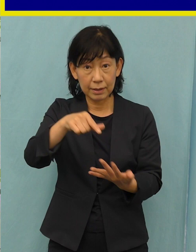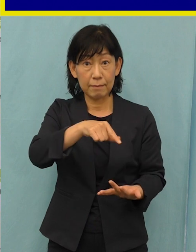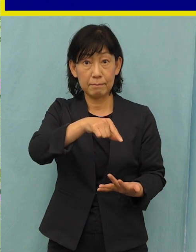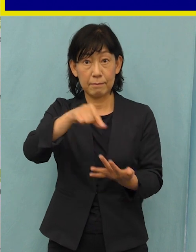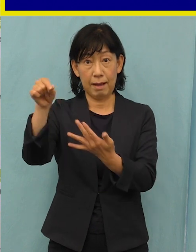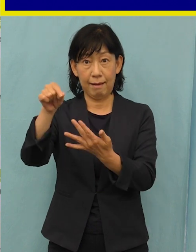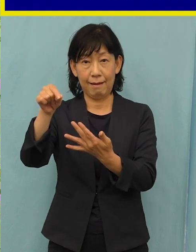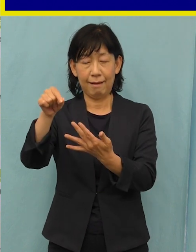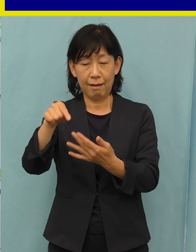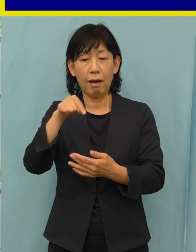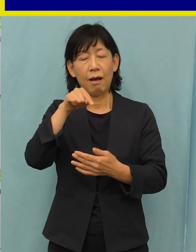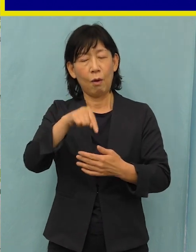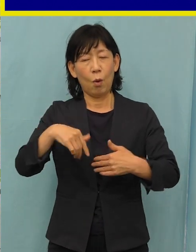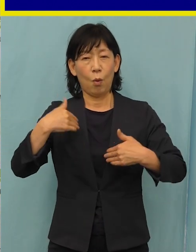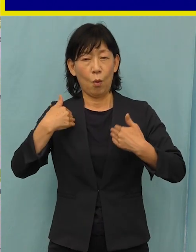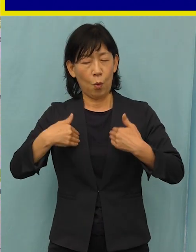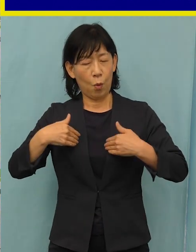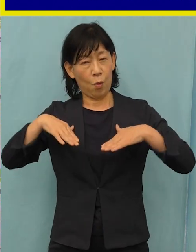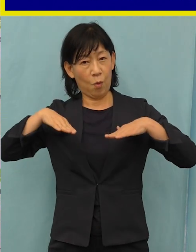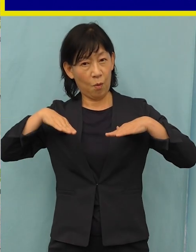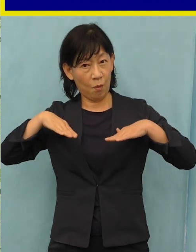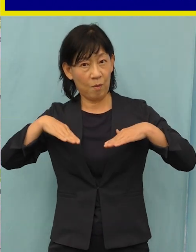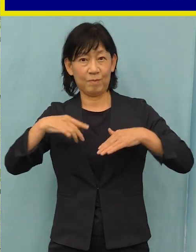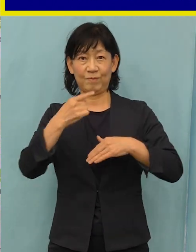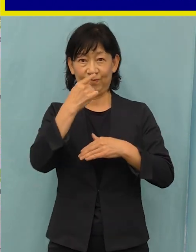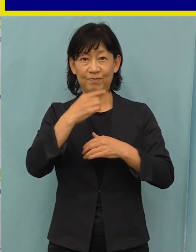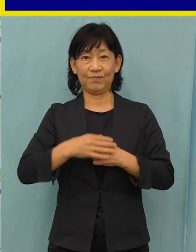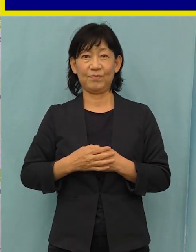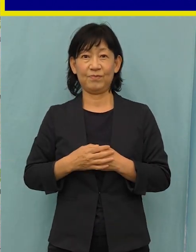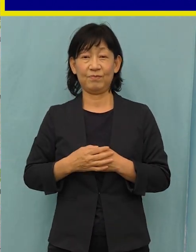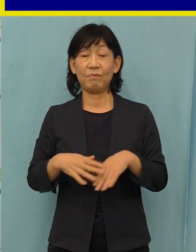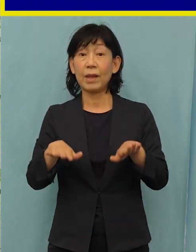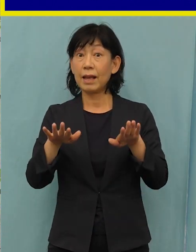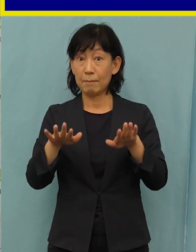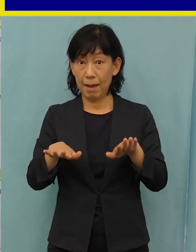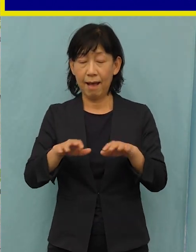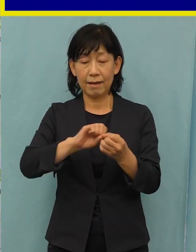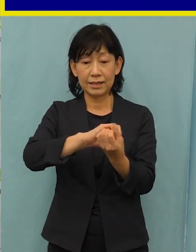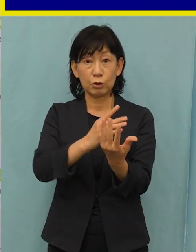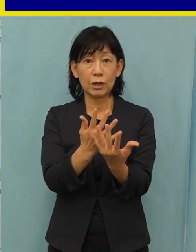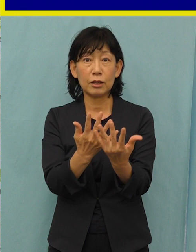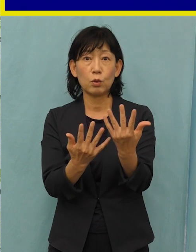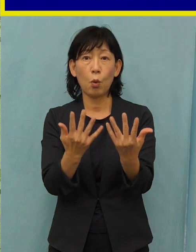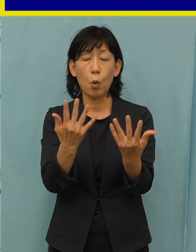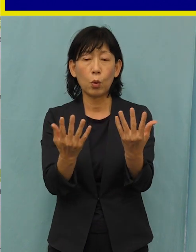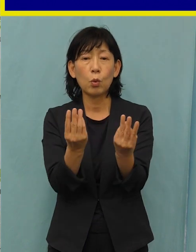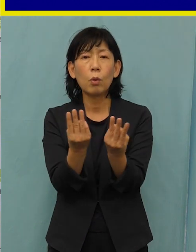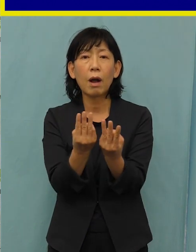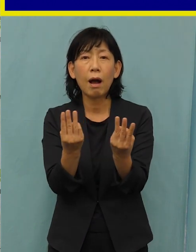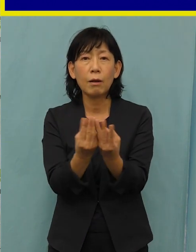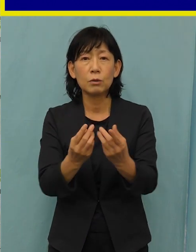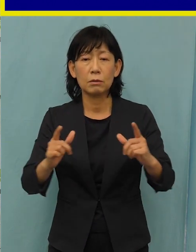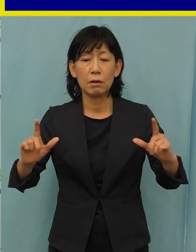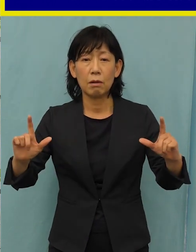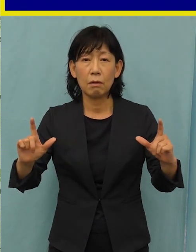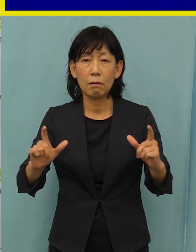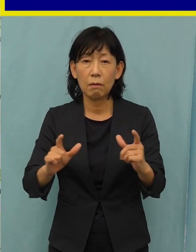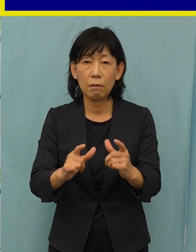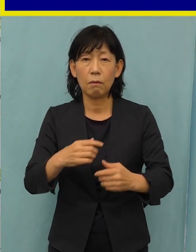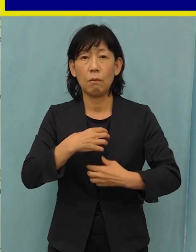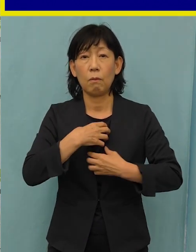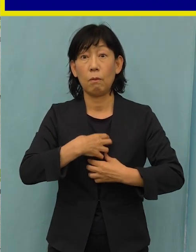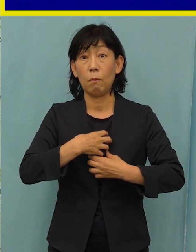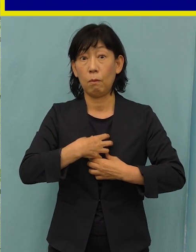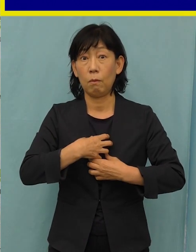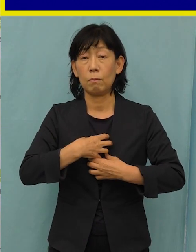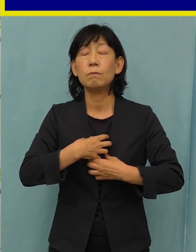めての選定であり、大変光栄に思います。現在桜草の株数は減少傾向